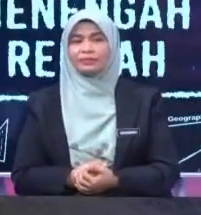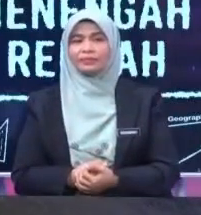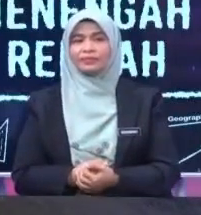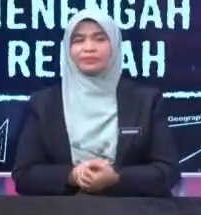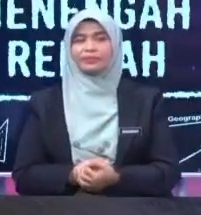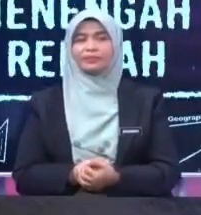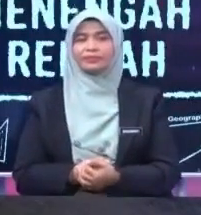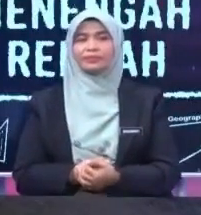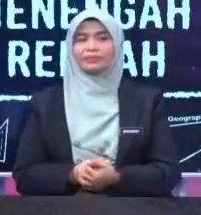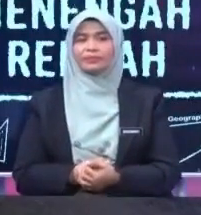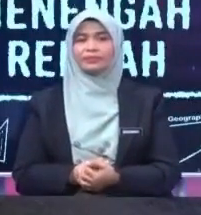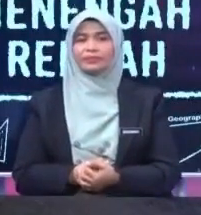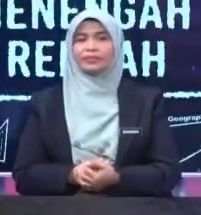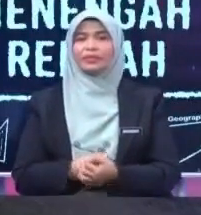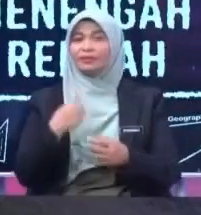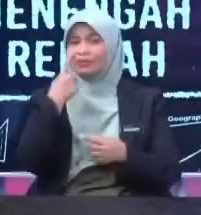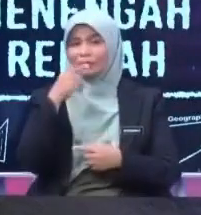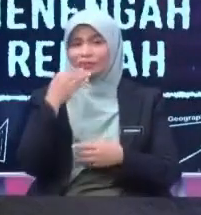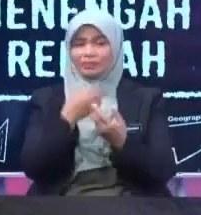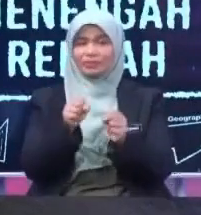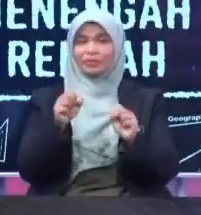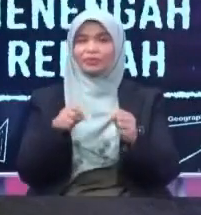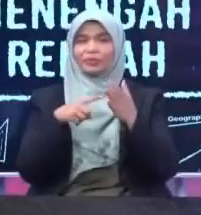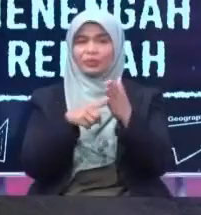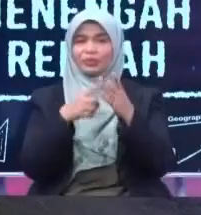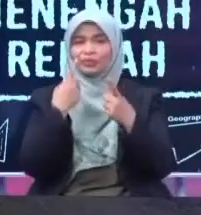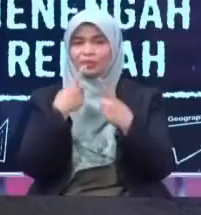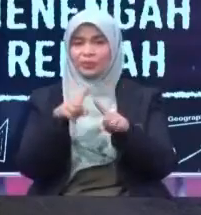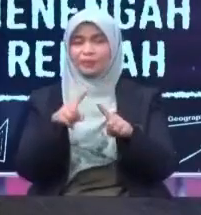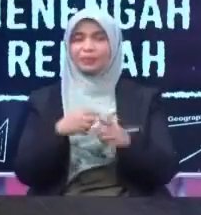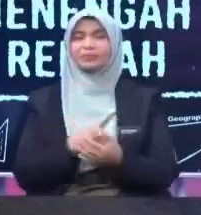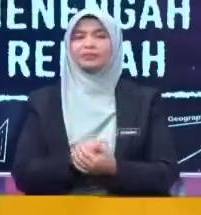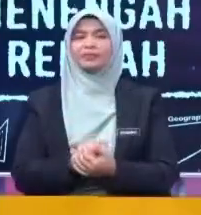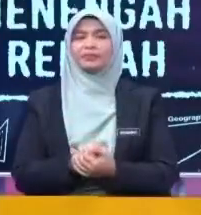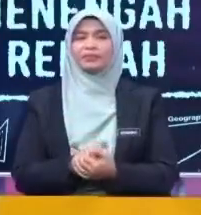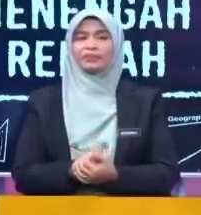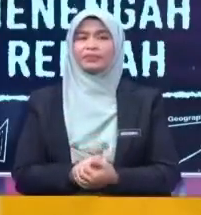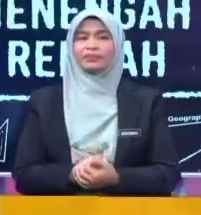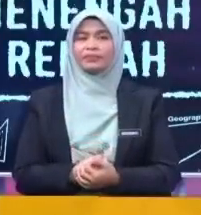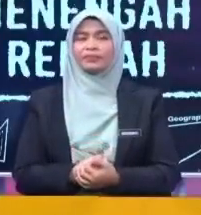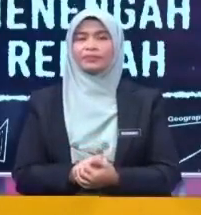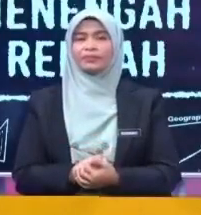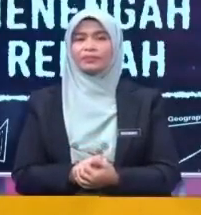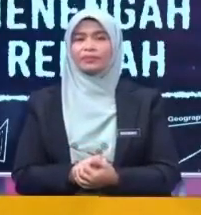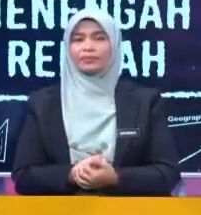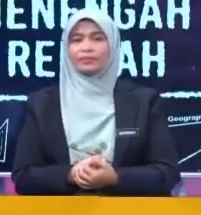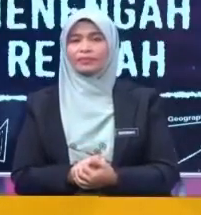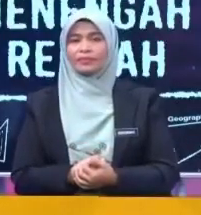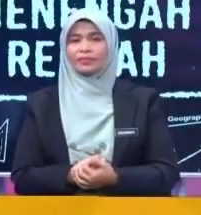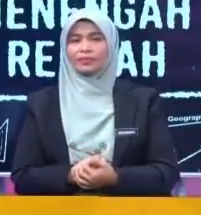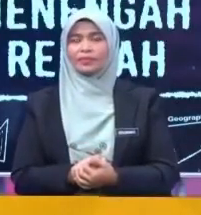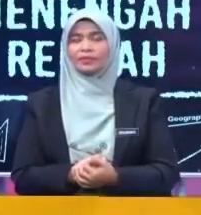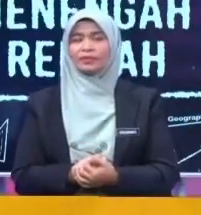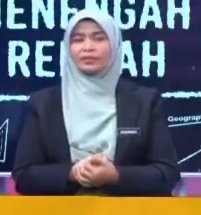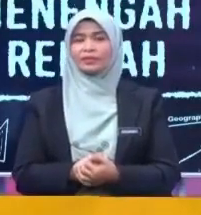depan. Baik, siapa dah siap boleh angkat jawapan anda? Okey, amalan manusia, lepas tu sangkakala, lepas tu mahsyar, suratan